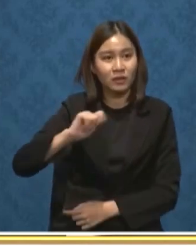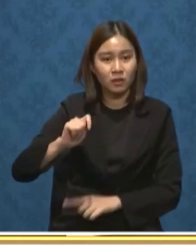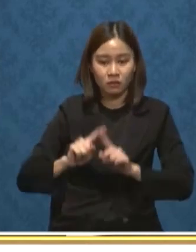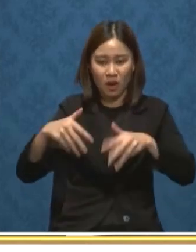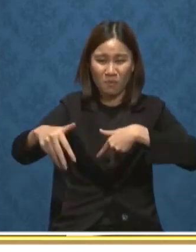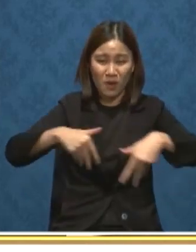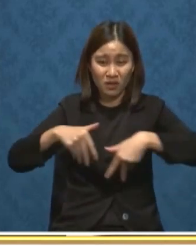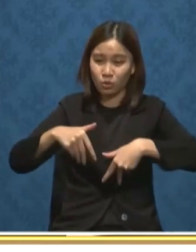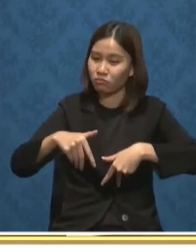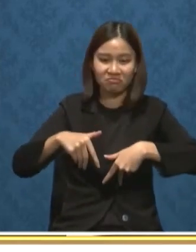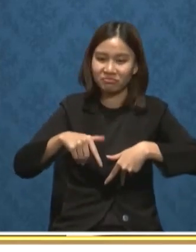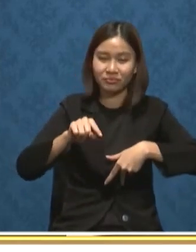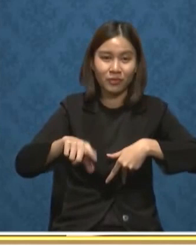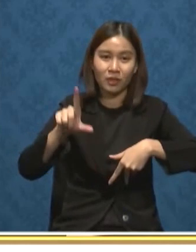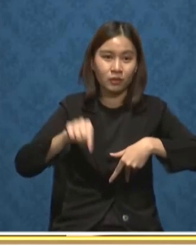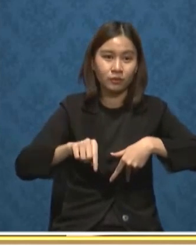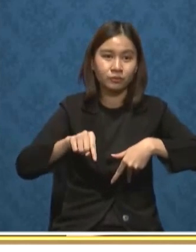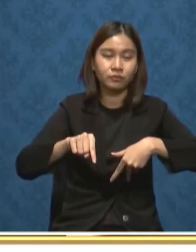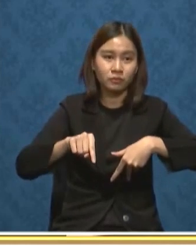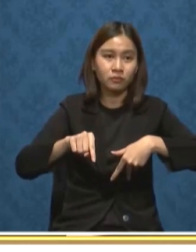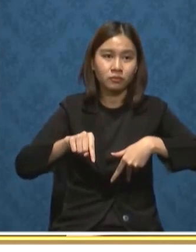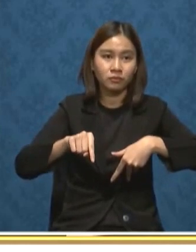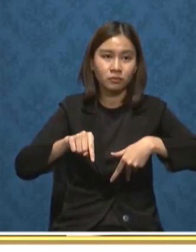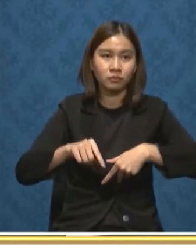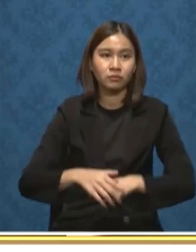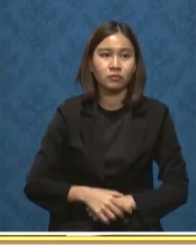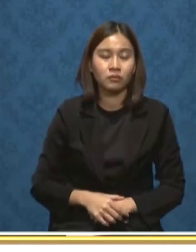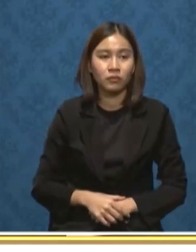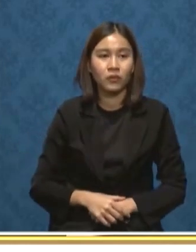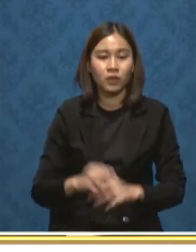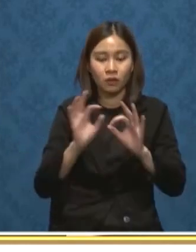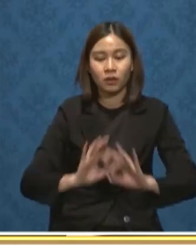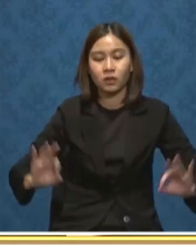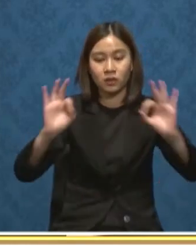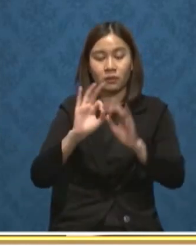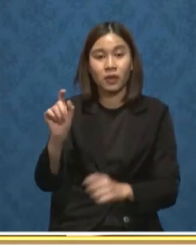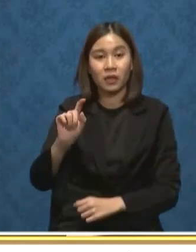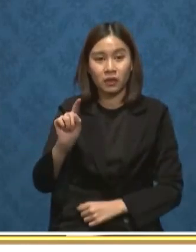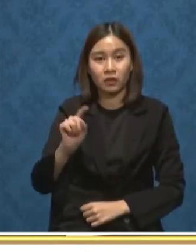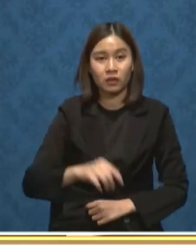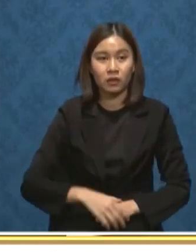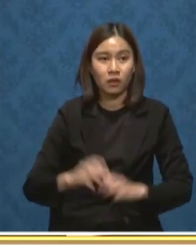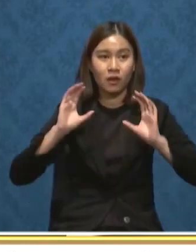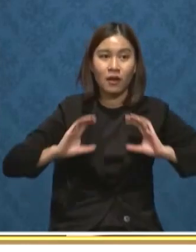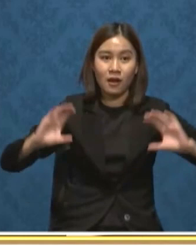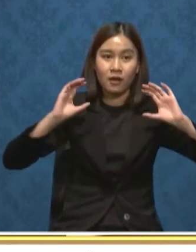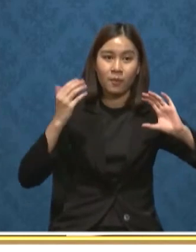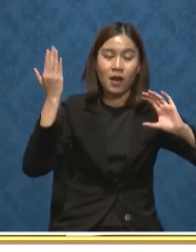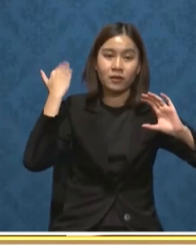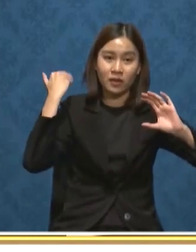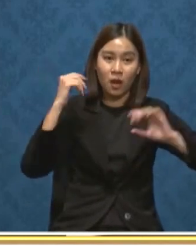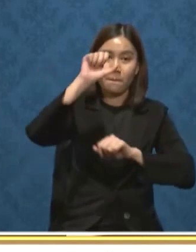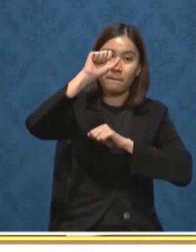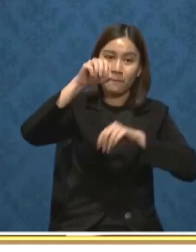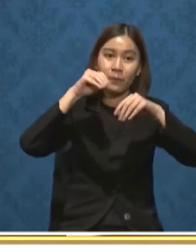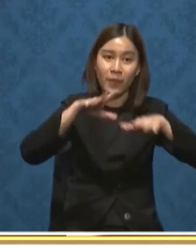ชาชนคุซื้อถูกมากและที่สำคญที่สุดรัฐบาลที่แล้วเคยประก